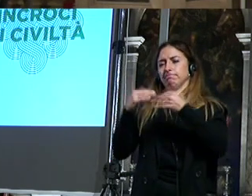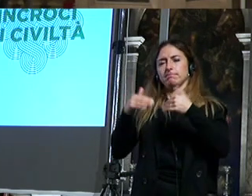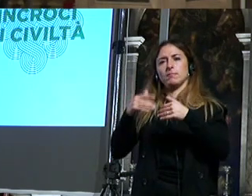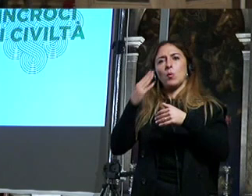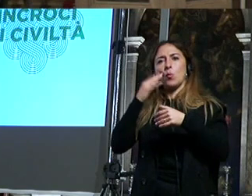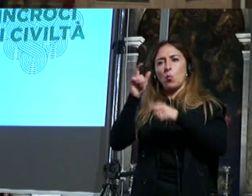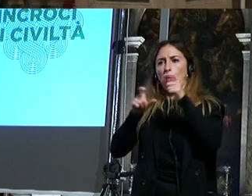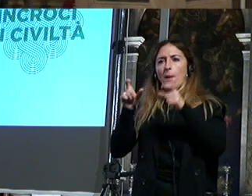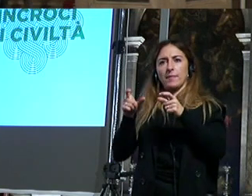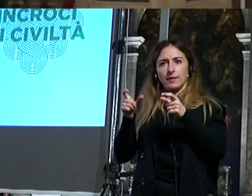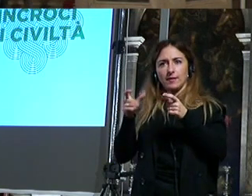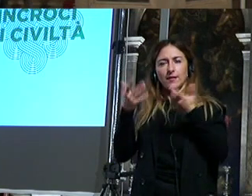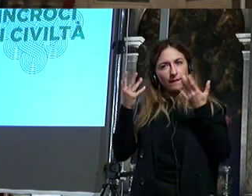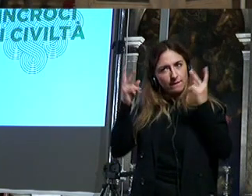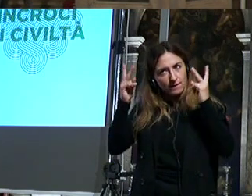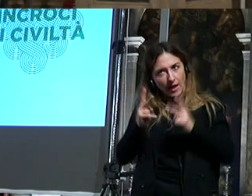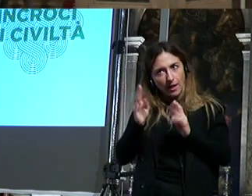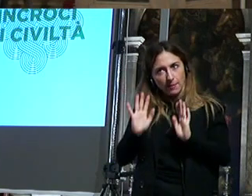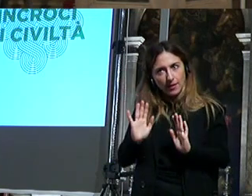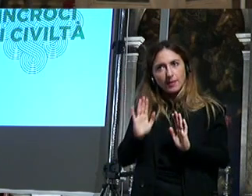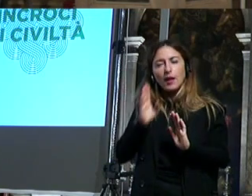questo, leggete davvero